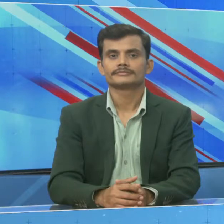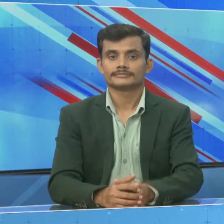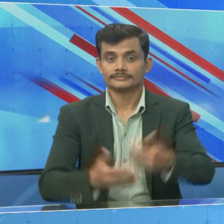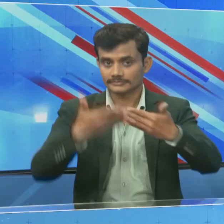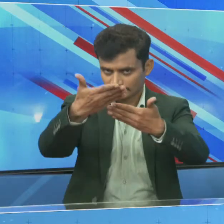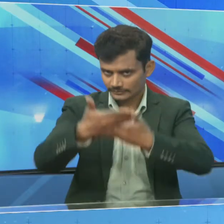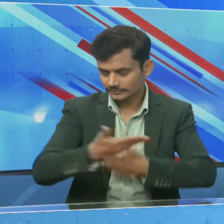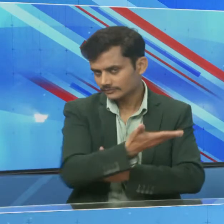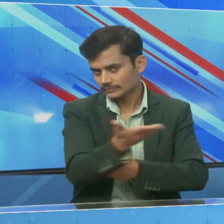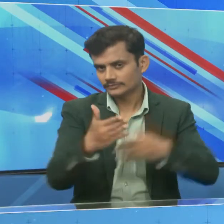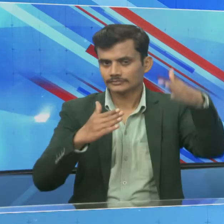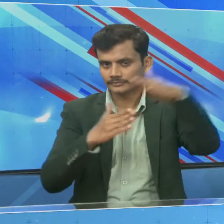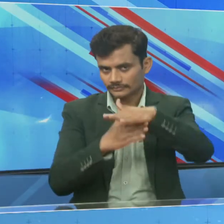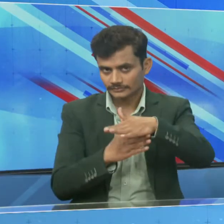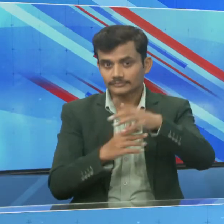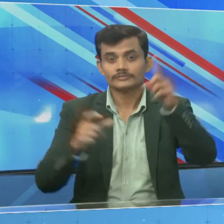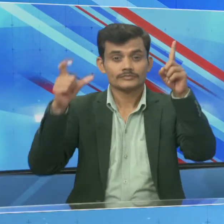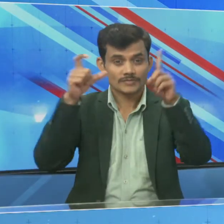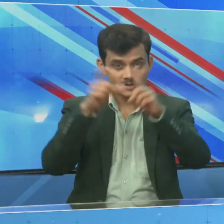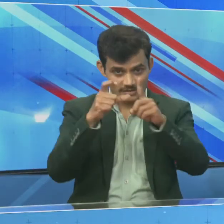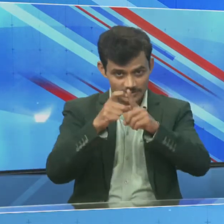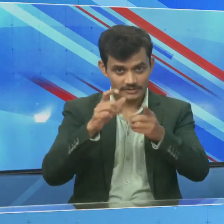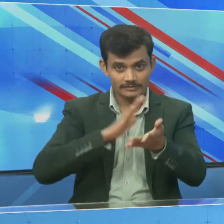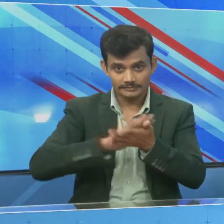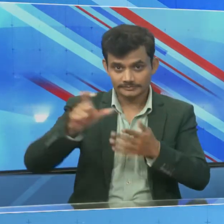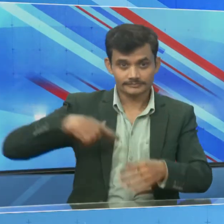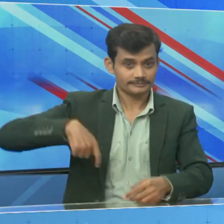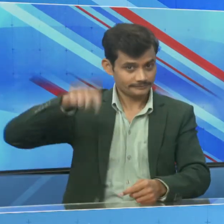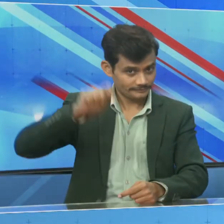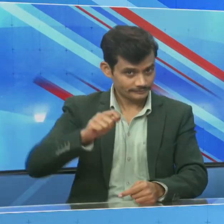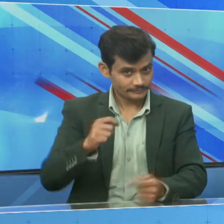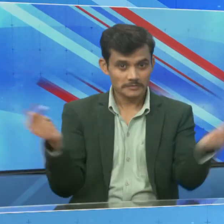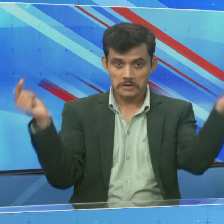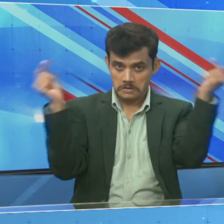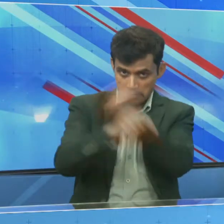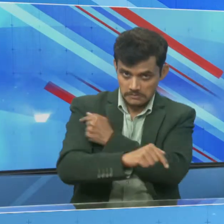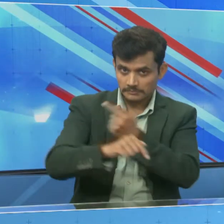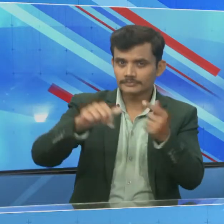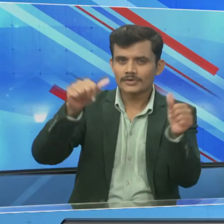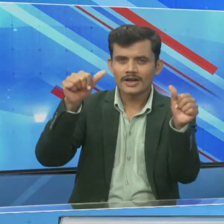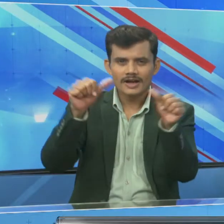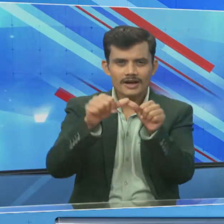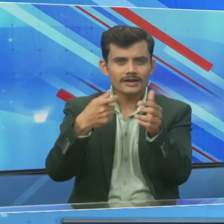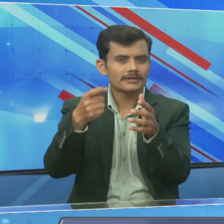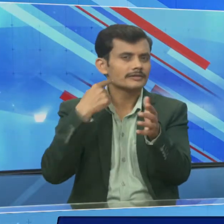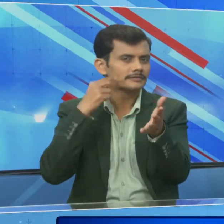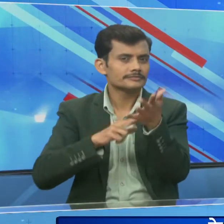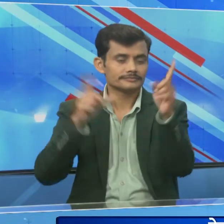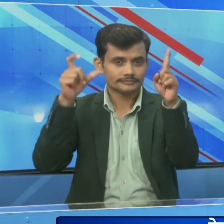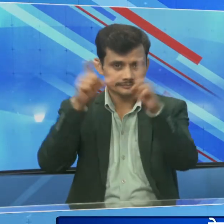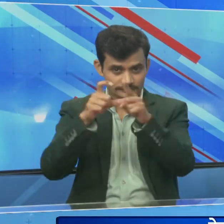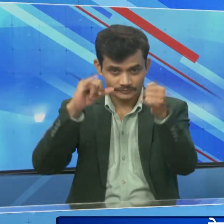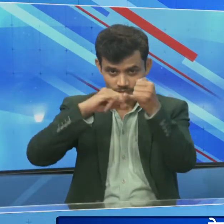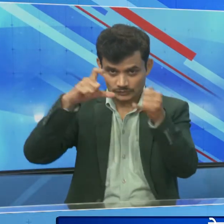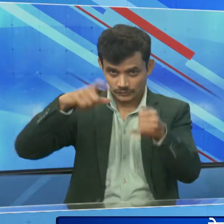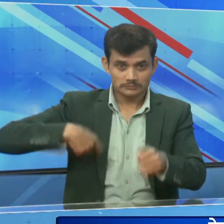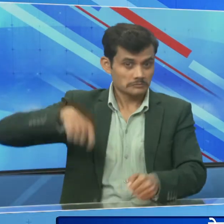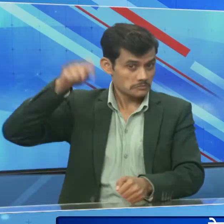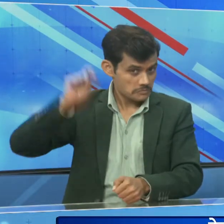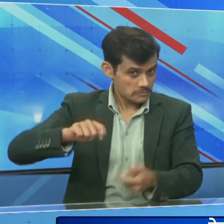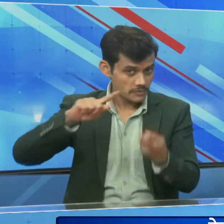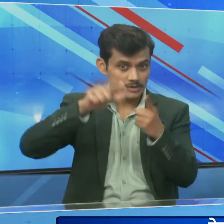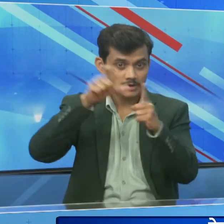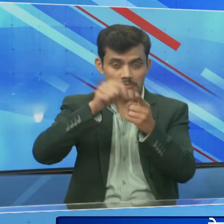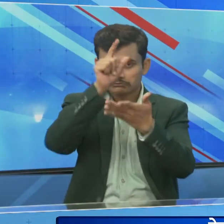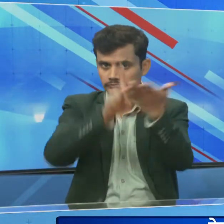स्वागत है आपका ब्रेक के बाद। दिल्ली हाईकोर्ट के फैसले के खिलाफ अरविंद केजरीवाल की अपील पर सुप्रीम कोर्ट ने ईडी को नोटिस जारी किया